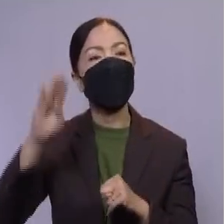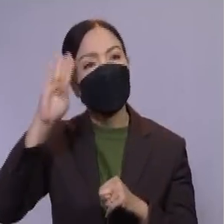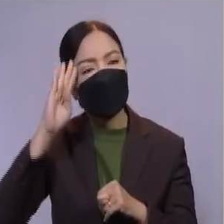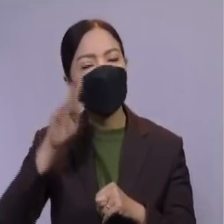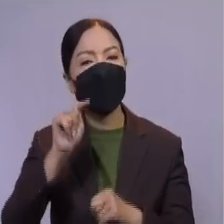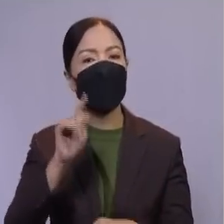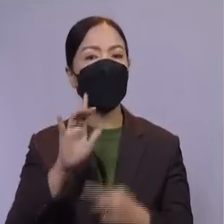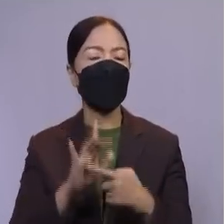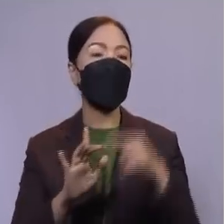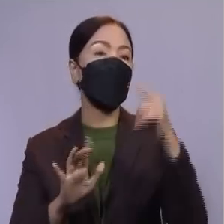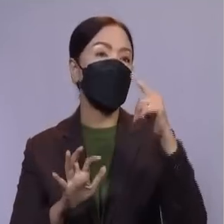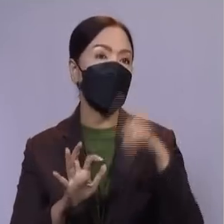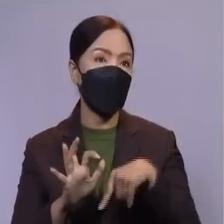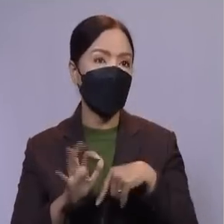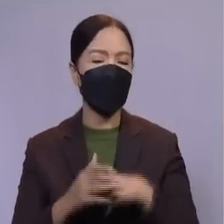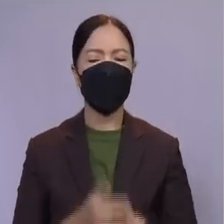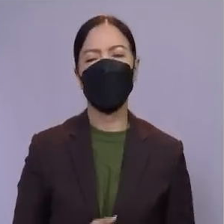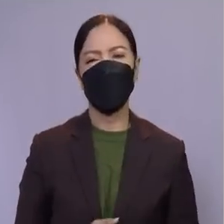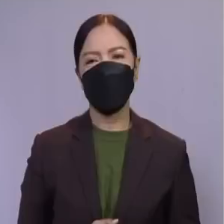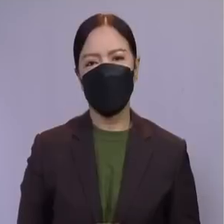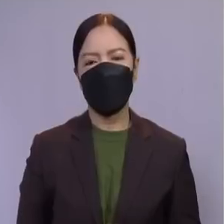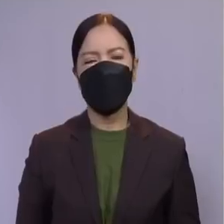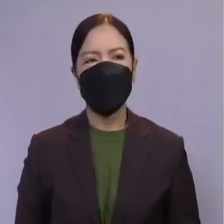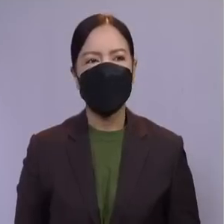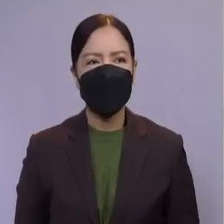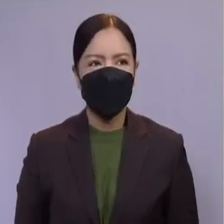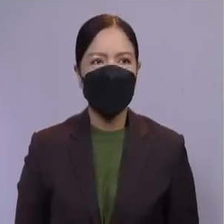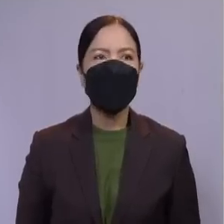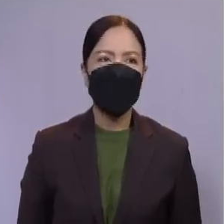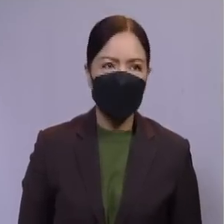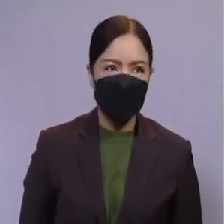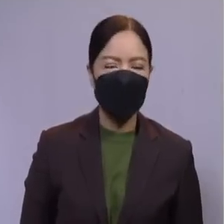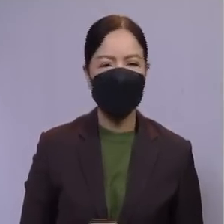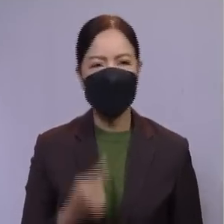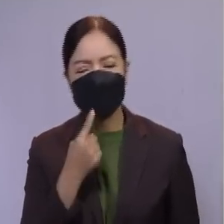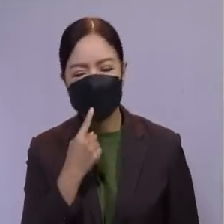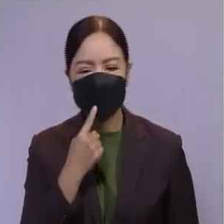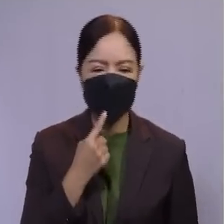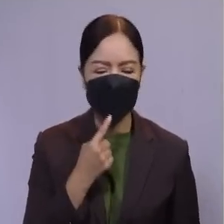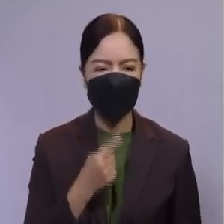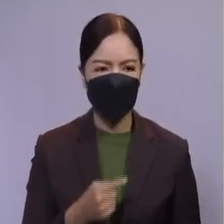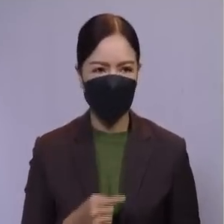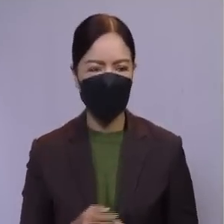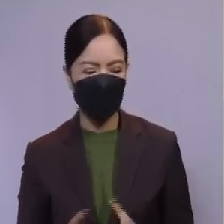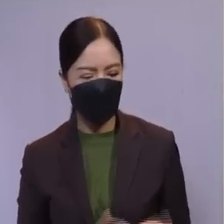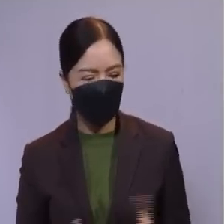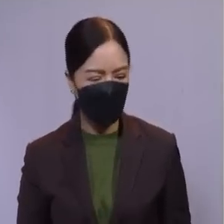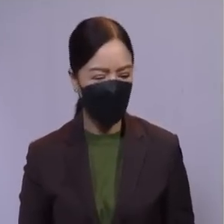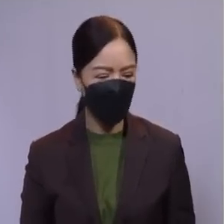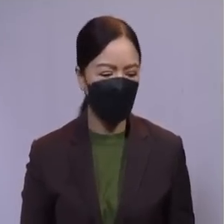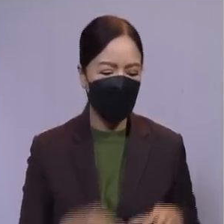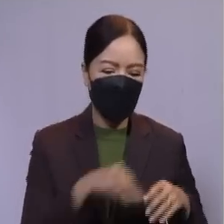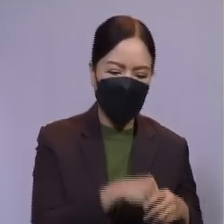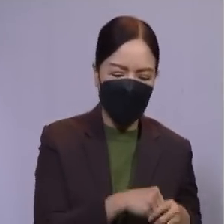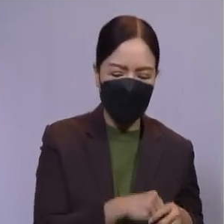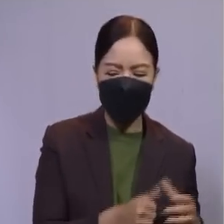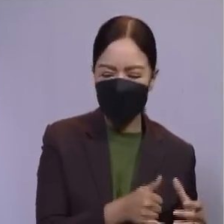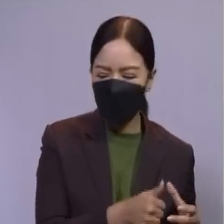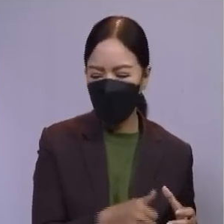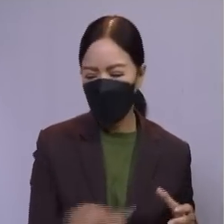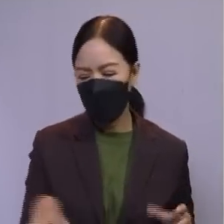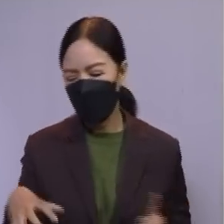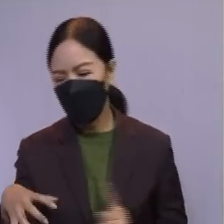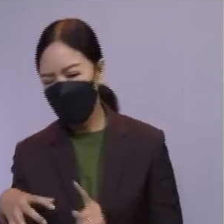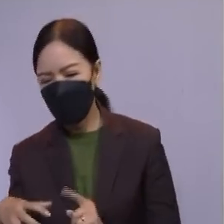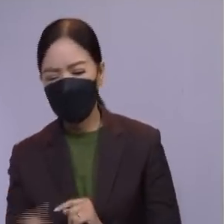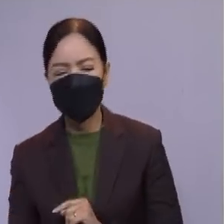มาว่าเจ้าที่บ้านหลังใหม่ก็แรงไม่แพ้ใครนะเกิดอาการลิ้นทับปากทับที่อยู่ยากคับใจก็ต้องทนอยู่ก็เลยได้ฉายานี้